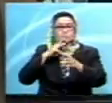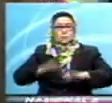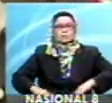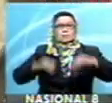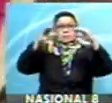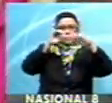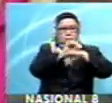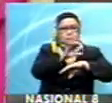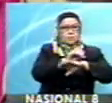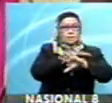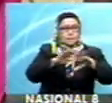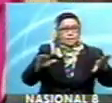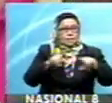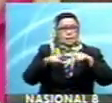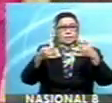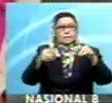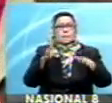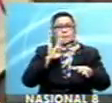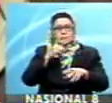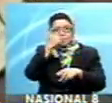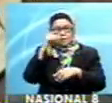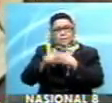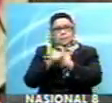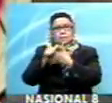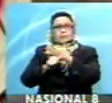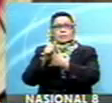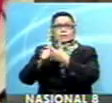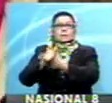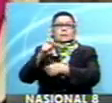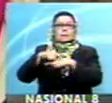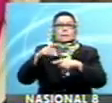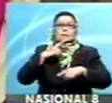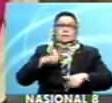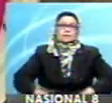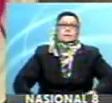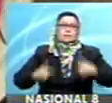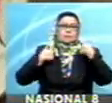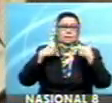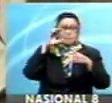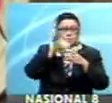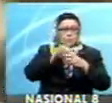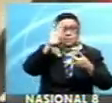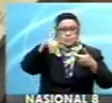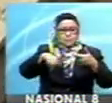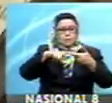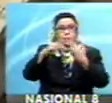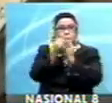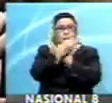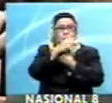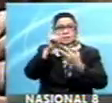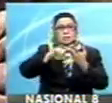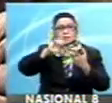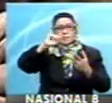sehingga membahikan nyawa antara tempat yang dikunjungi Baginda termasuk pusat pemindahan di Batu Pahat keluang dan Simpang